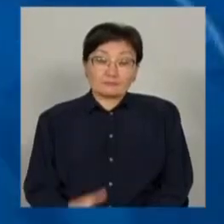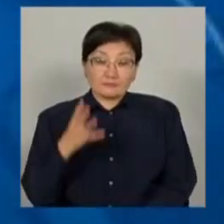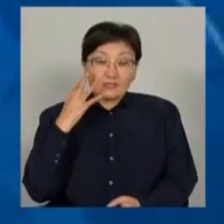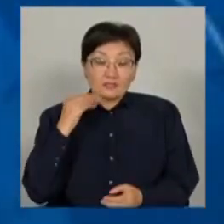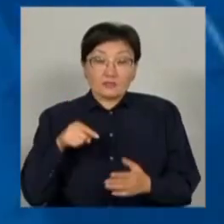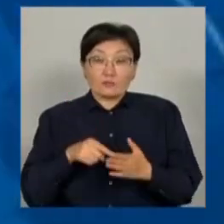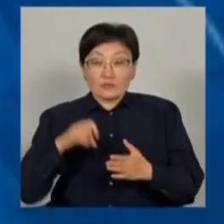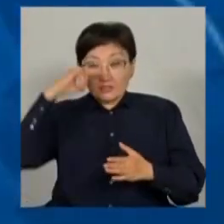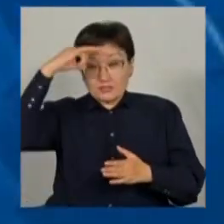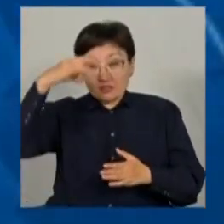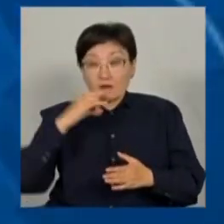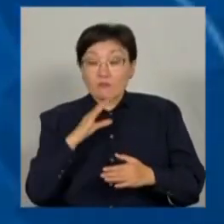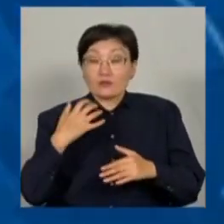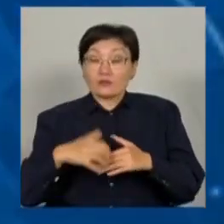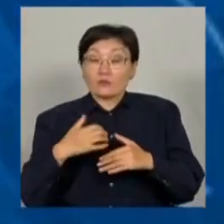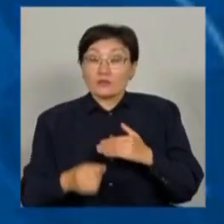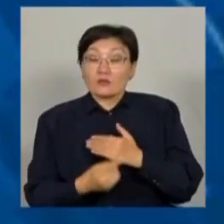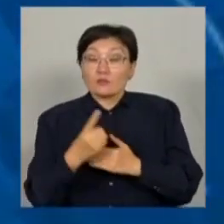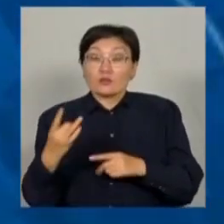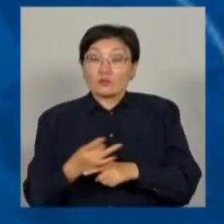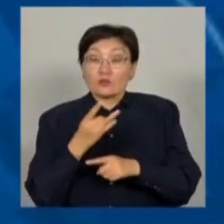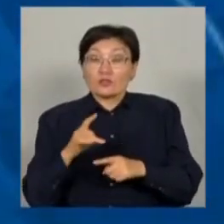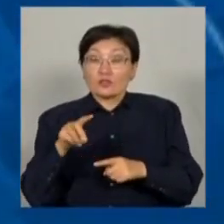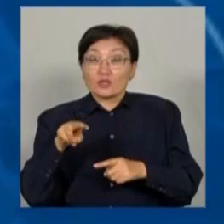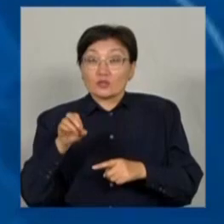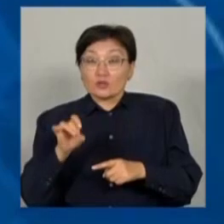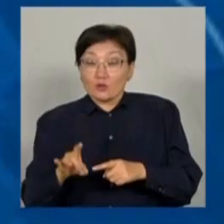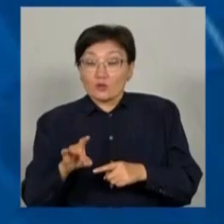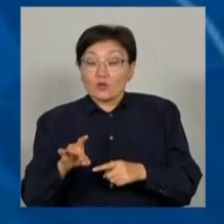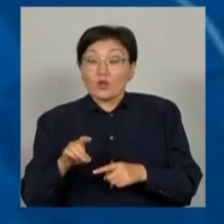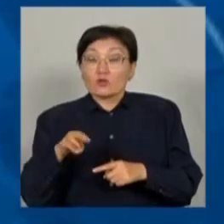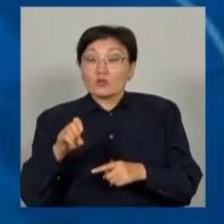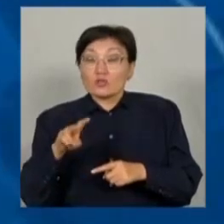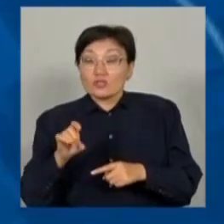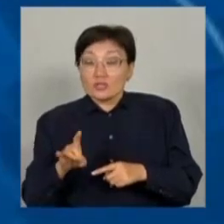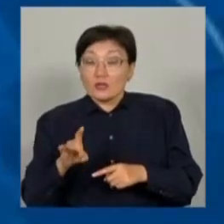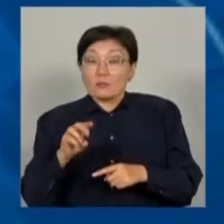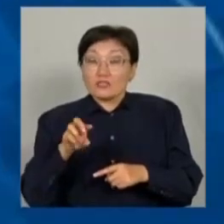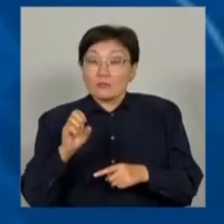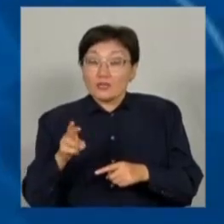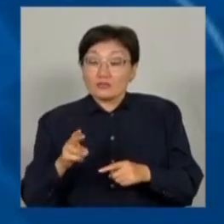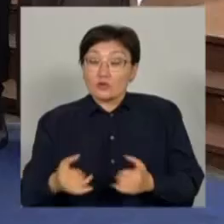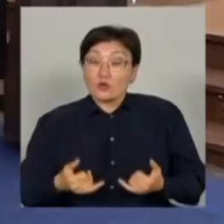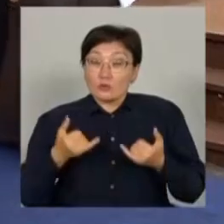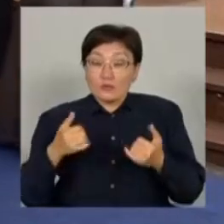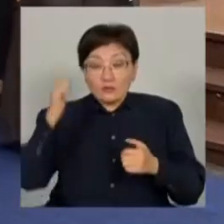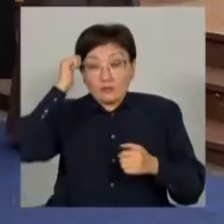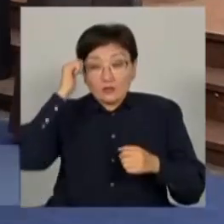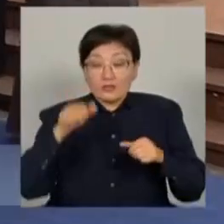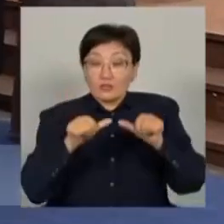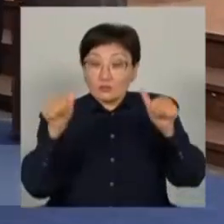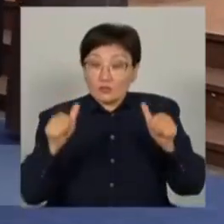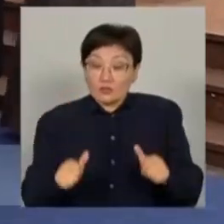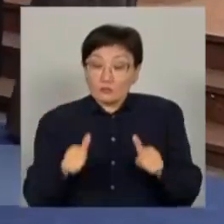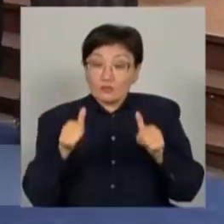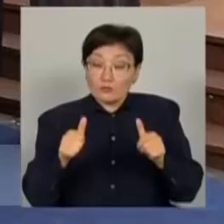Алматыда қазақ қыздарының арасынан шыққан тұңғыш ректор Тұрсын Мырзабекқызының құрметіне мемориалдық тақта орнатылды. Ол тарих ғылымдарының